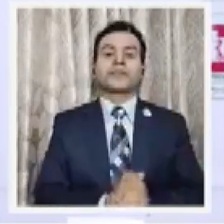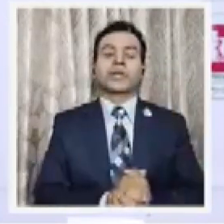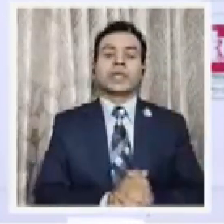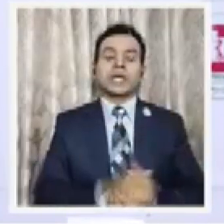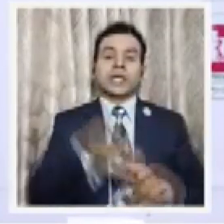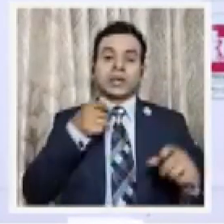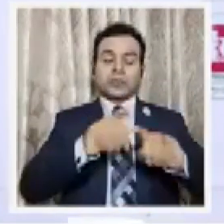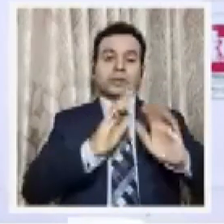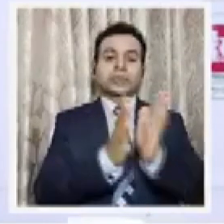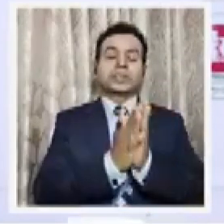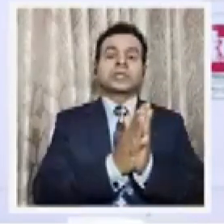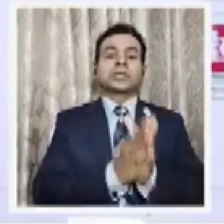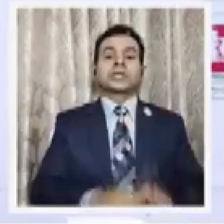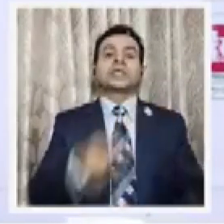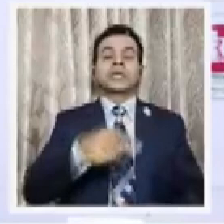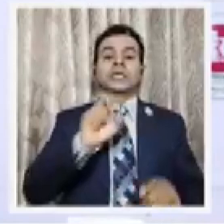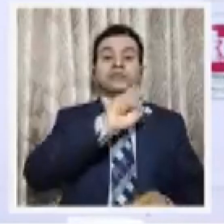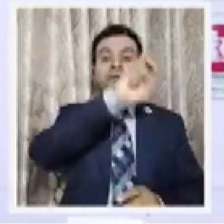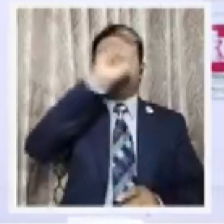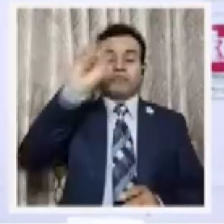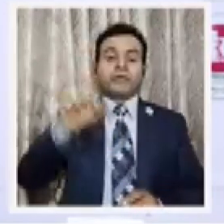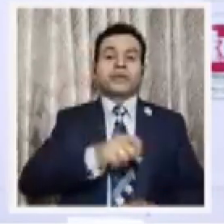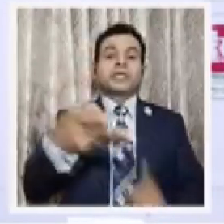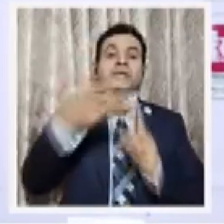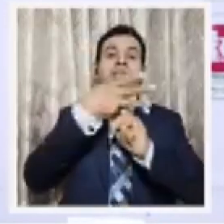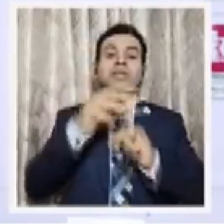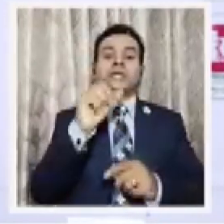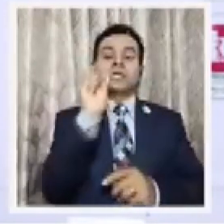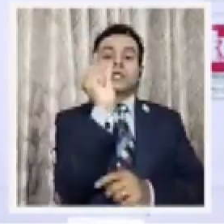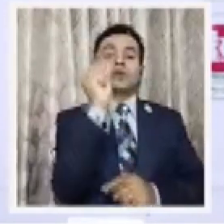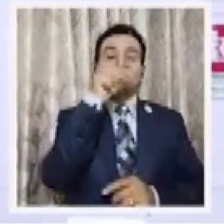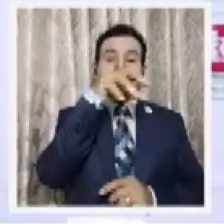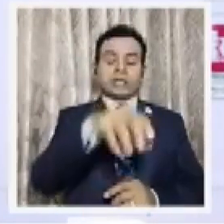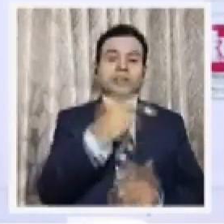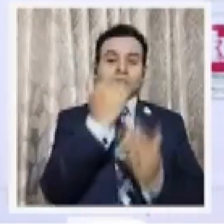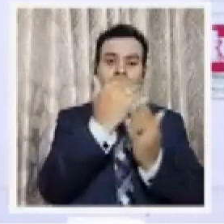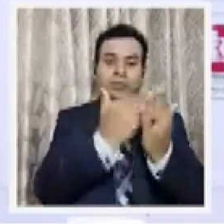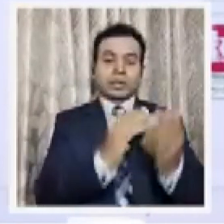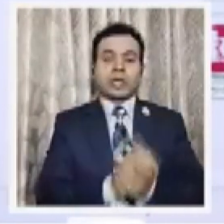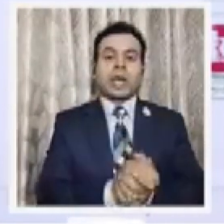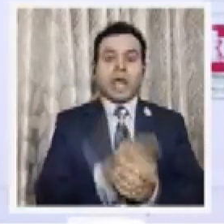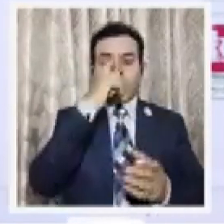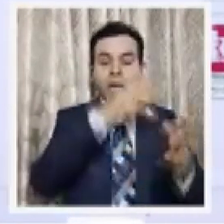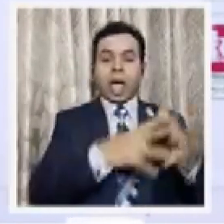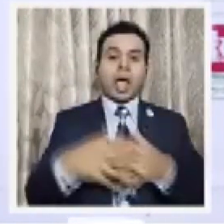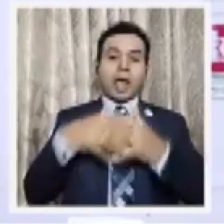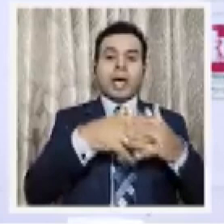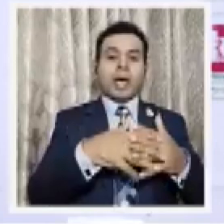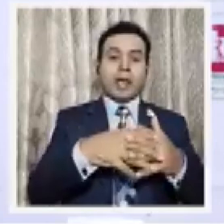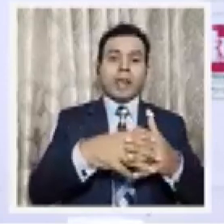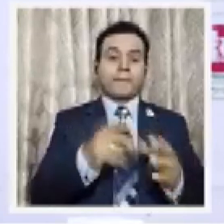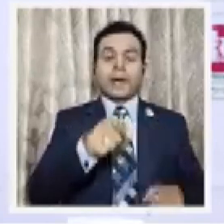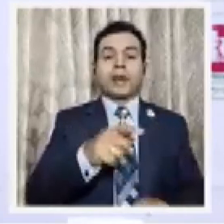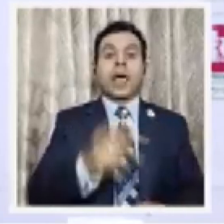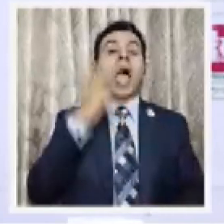এভাবে মৃত্যুর সংখ্যা এই উপমহাদেশগুলিতে মৃত্যুর সংখ্যা রিপোর্টেড হয়েছে, এটাও সূত্র ইউরোপিয়ান সেন্টার ফর ডিজিজ প্রিভেনশন অ্যান্ড